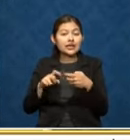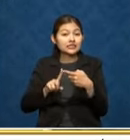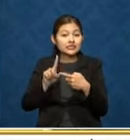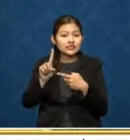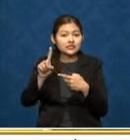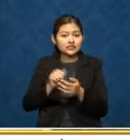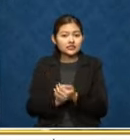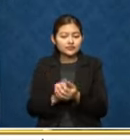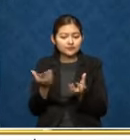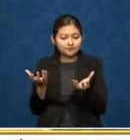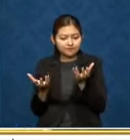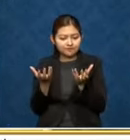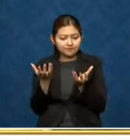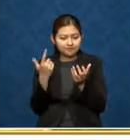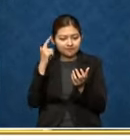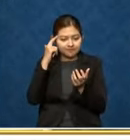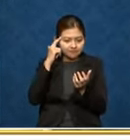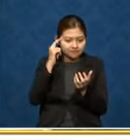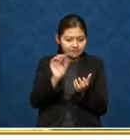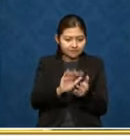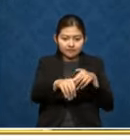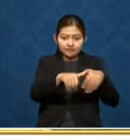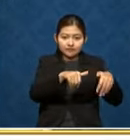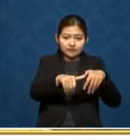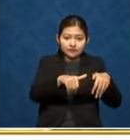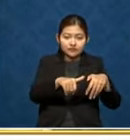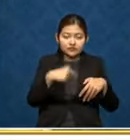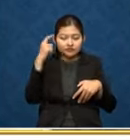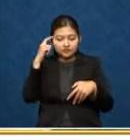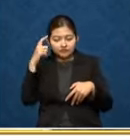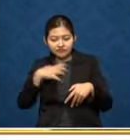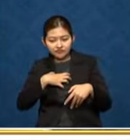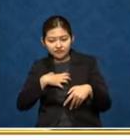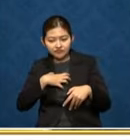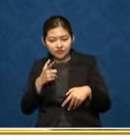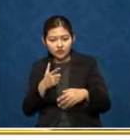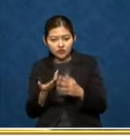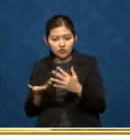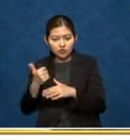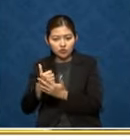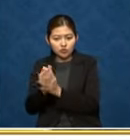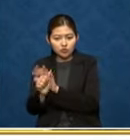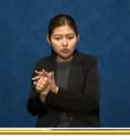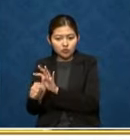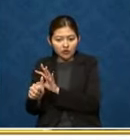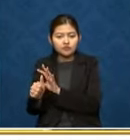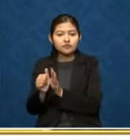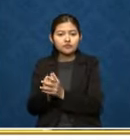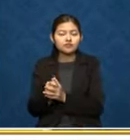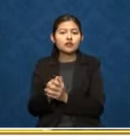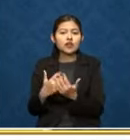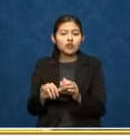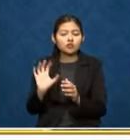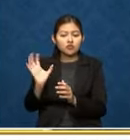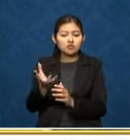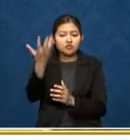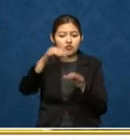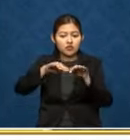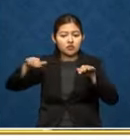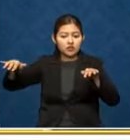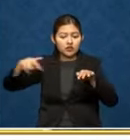สร้างสมดุลระหว่างความคิดเห็นของประชาชนกับความต้องการของชนชั้นนำหลักสากลยอมรับนะครับ